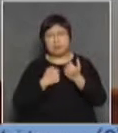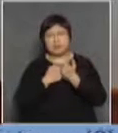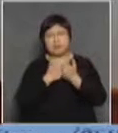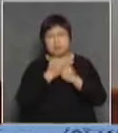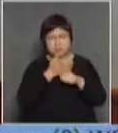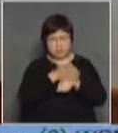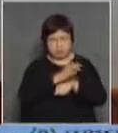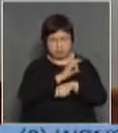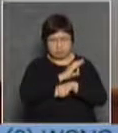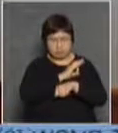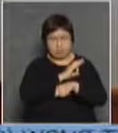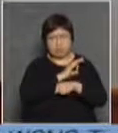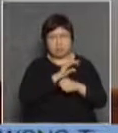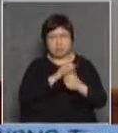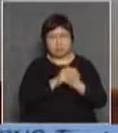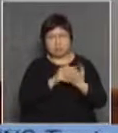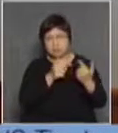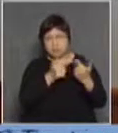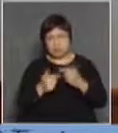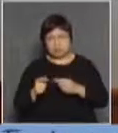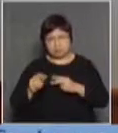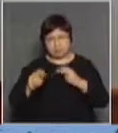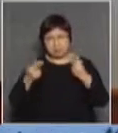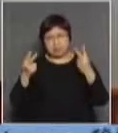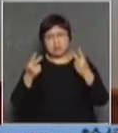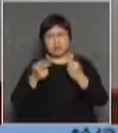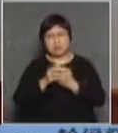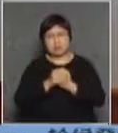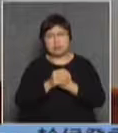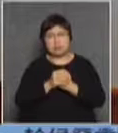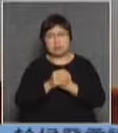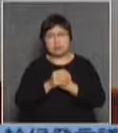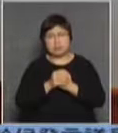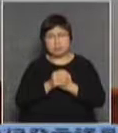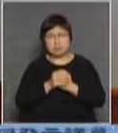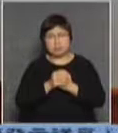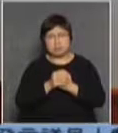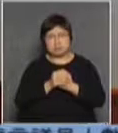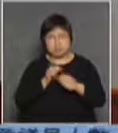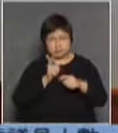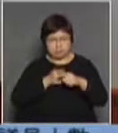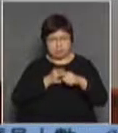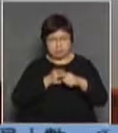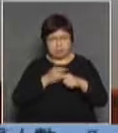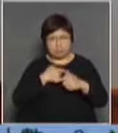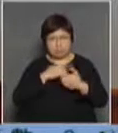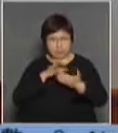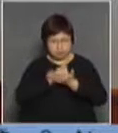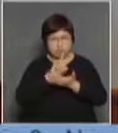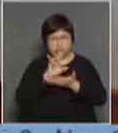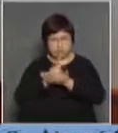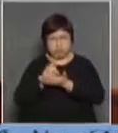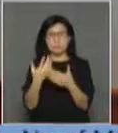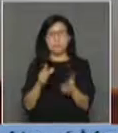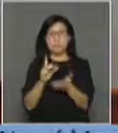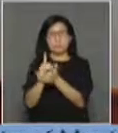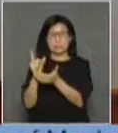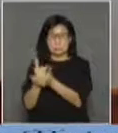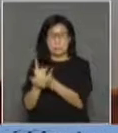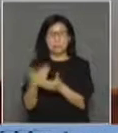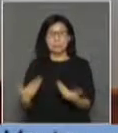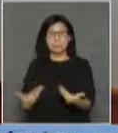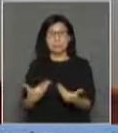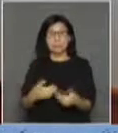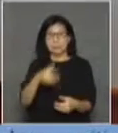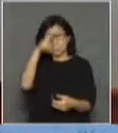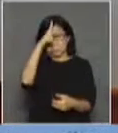會持續發展。事實上，在每年的同這個行